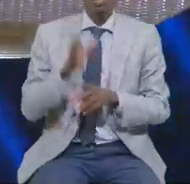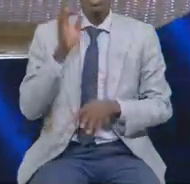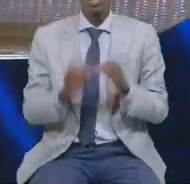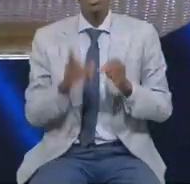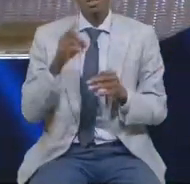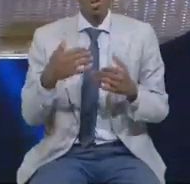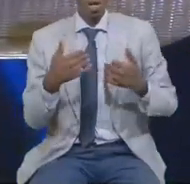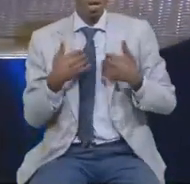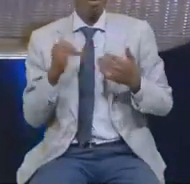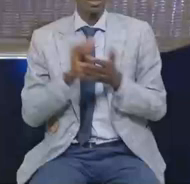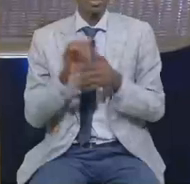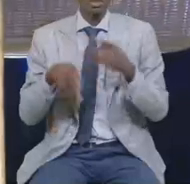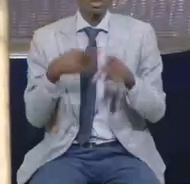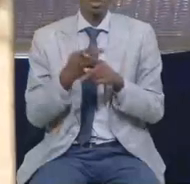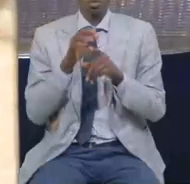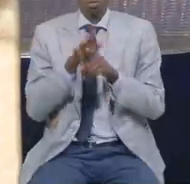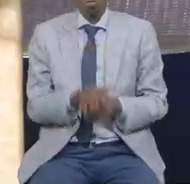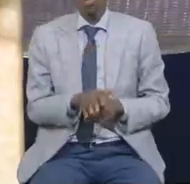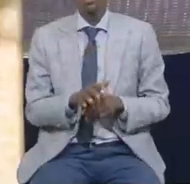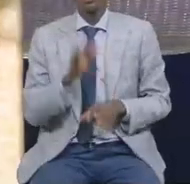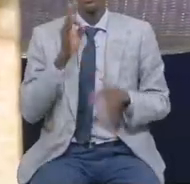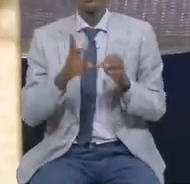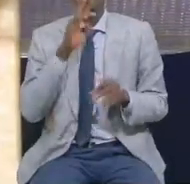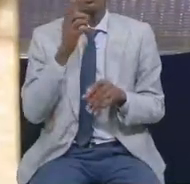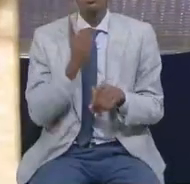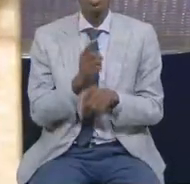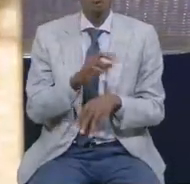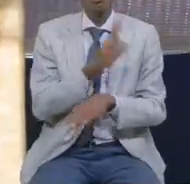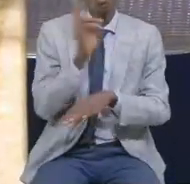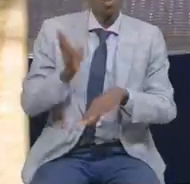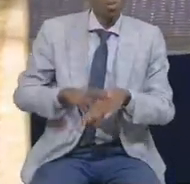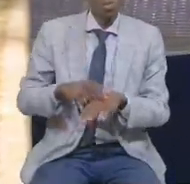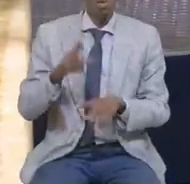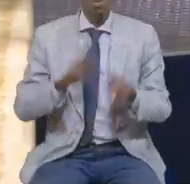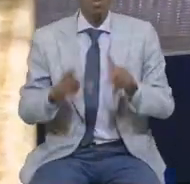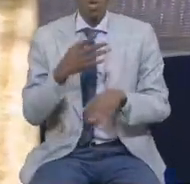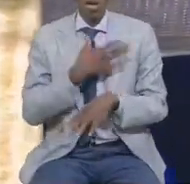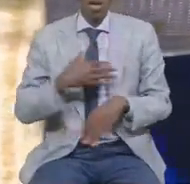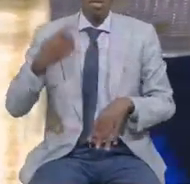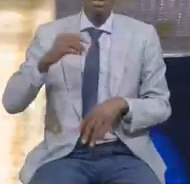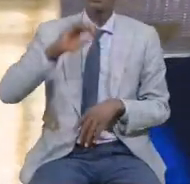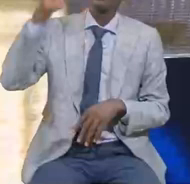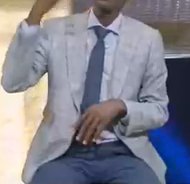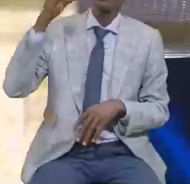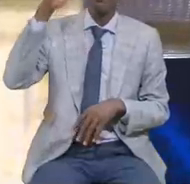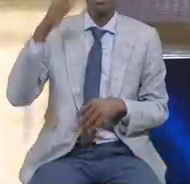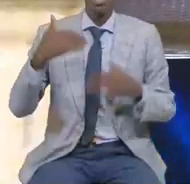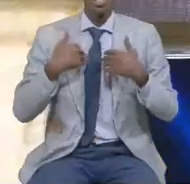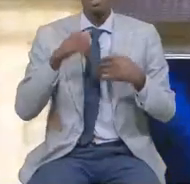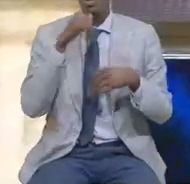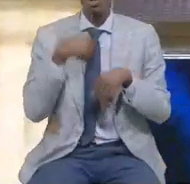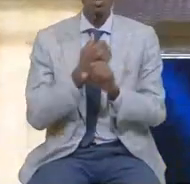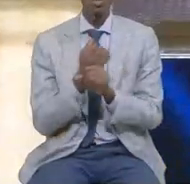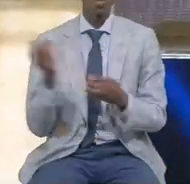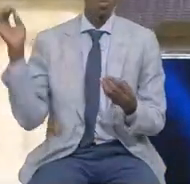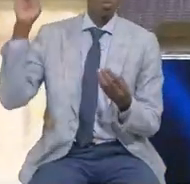Si tu fais face à cela, si tu es une personne normale, et la grâce de Dieu n'a pas fait de toi une